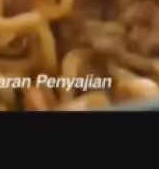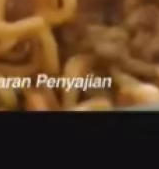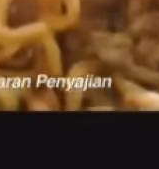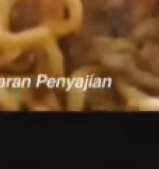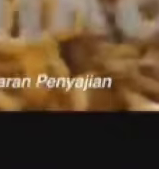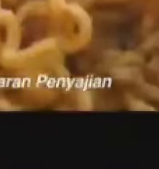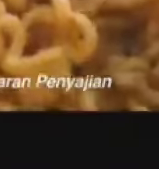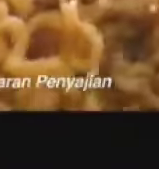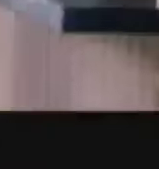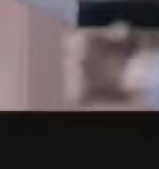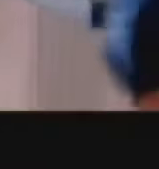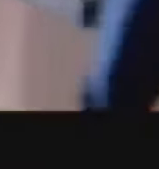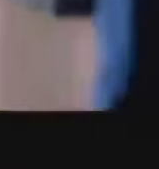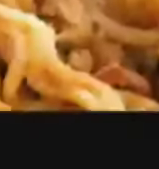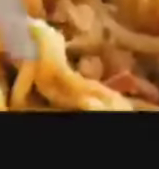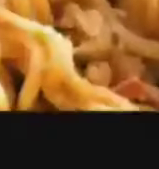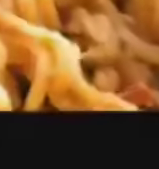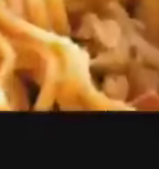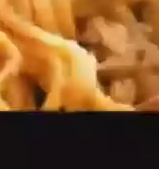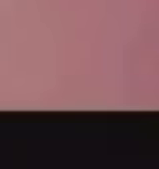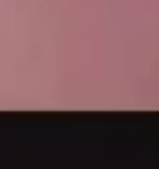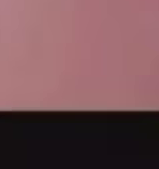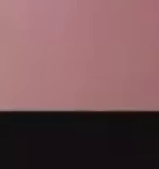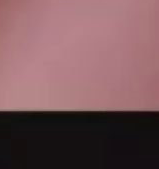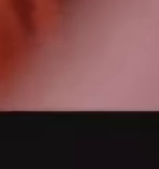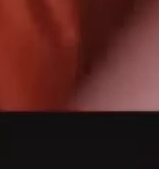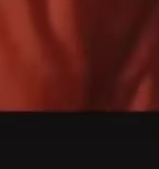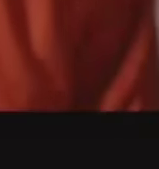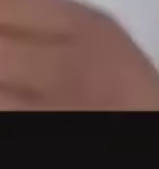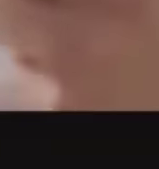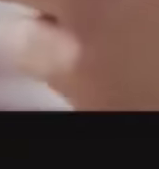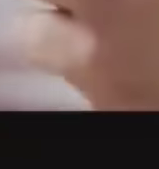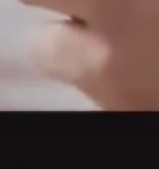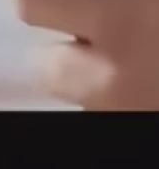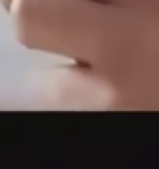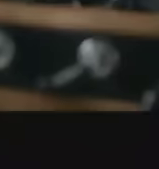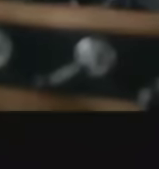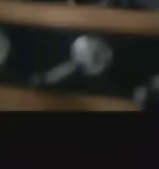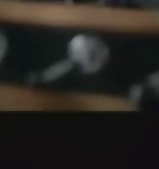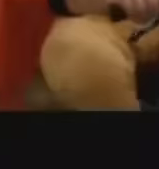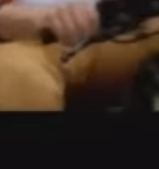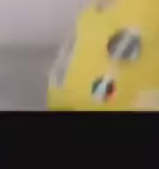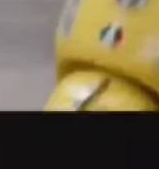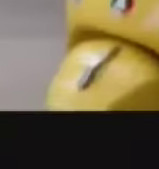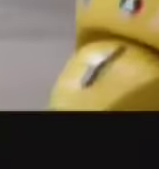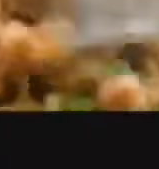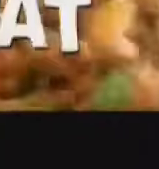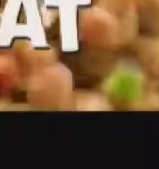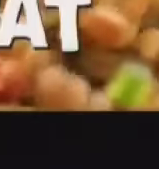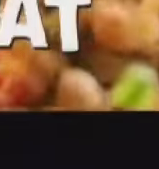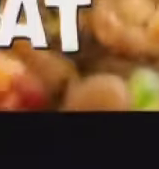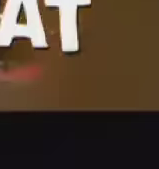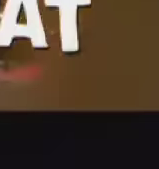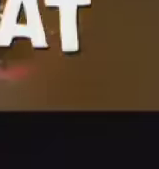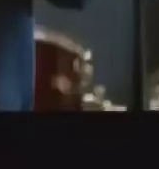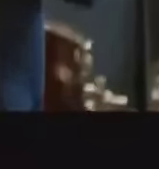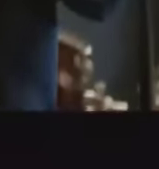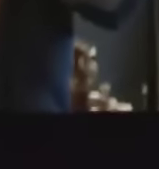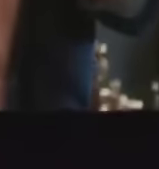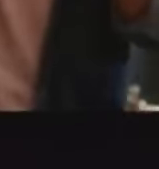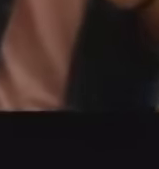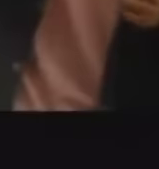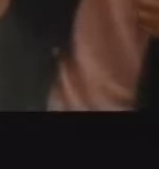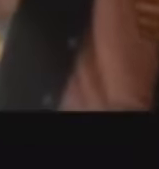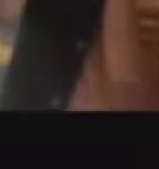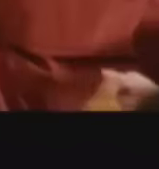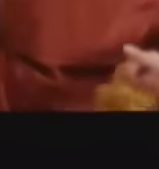tak terkalahkan. Inovasi keunggulan rasa Mie Sedap Goreng. Sensasi kenikmatan yang Mie Sedap. Mie Sedap